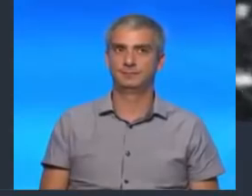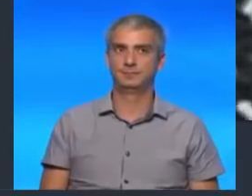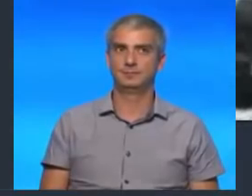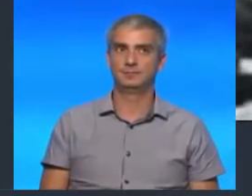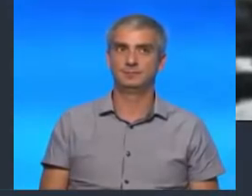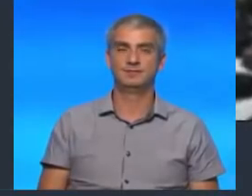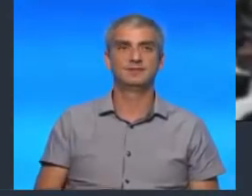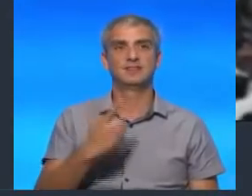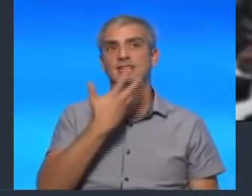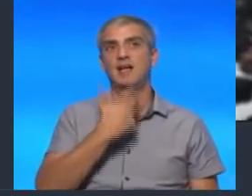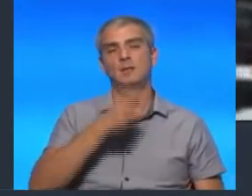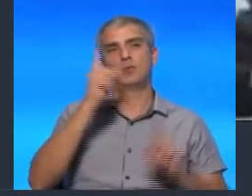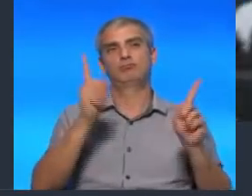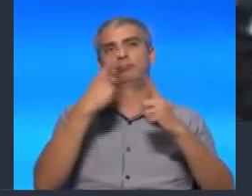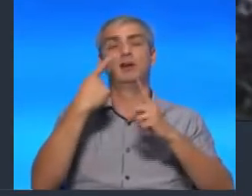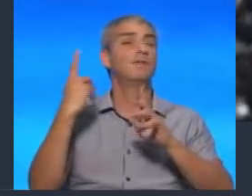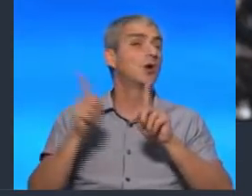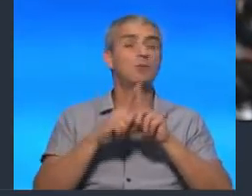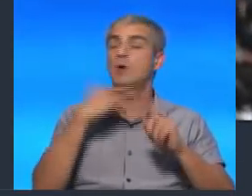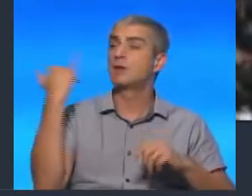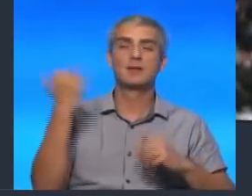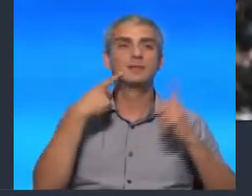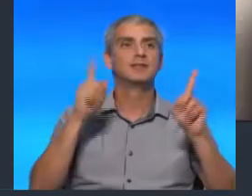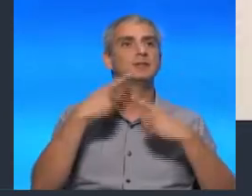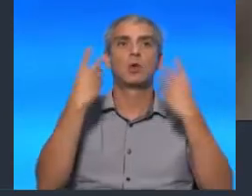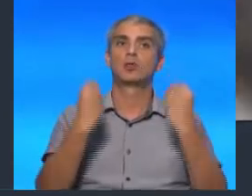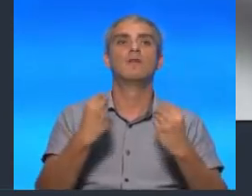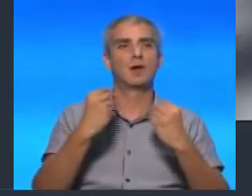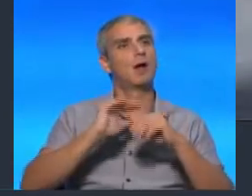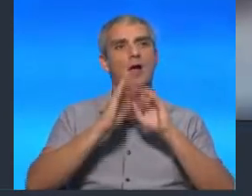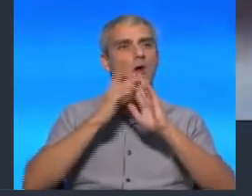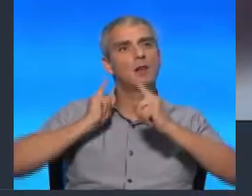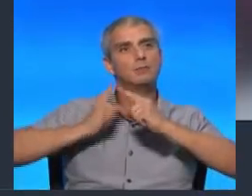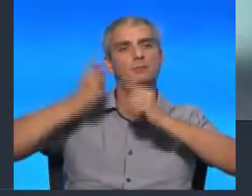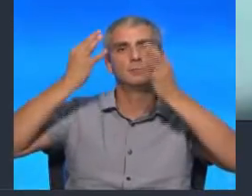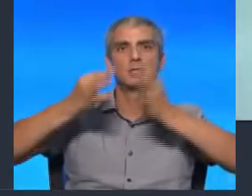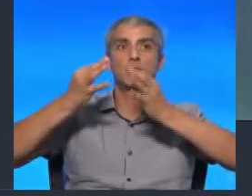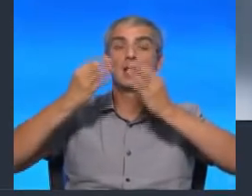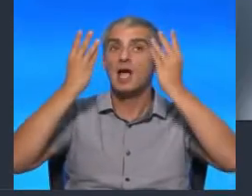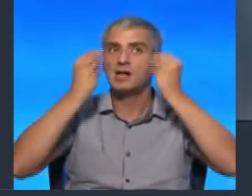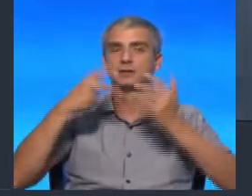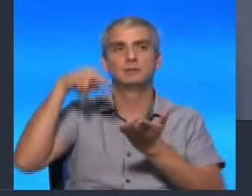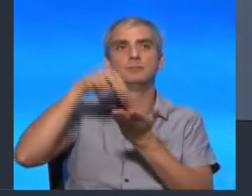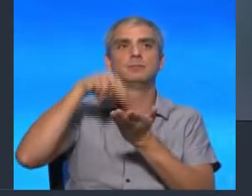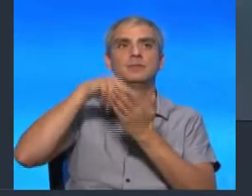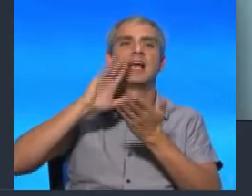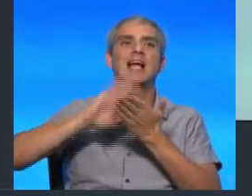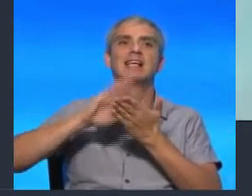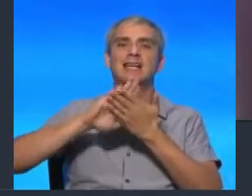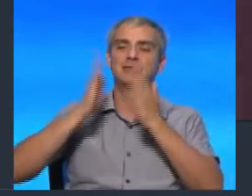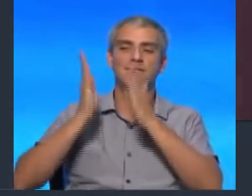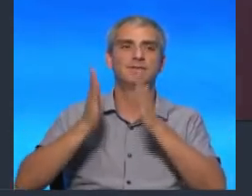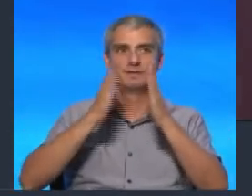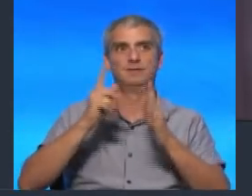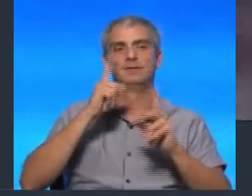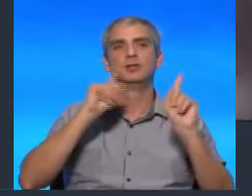האדמו"ר הוא המנצח, וכמו בכל תזמורת טובה, הכל מדויק. החסידים מקפצים בקצב אחיד ושרים